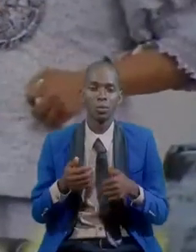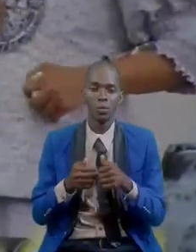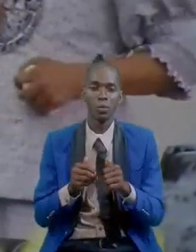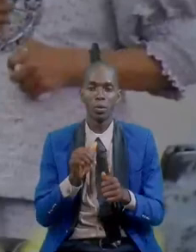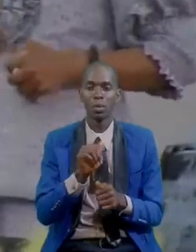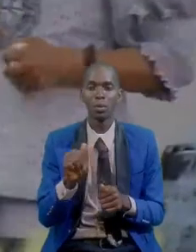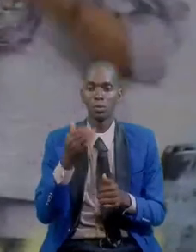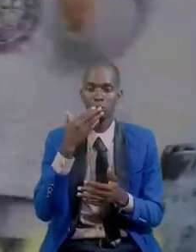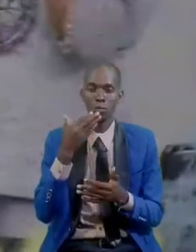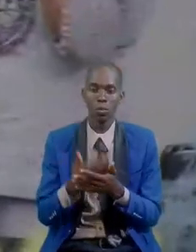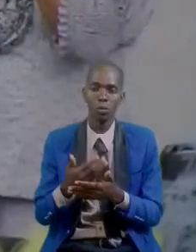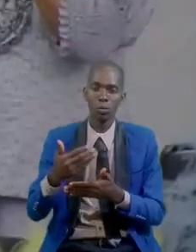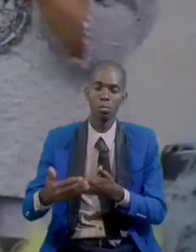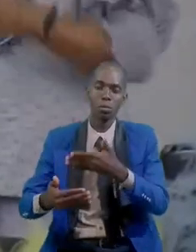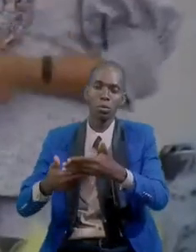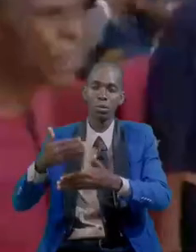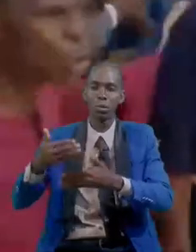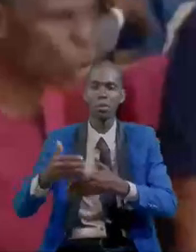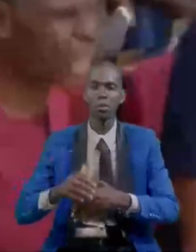Suis un bon processus.